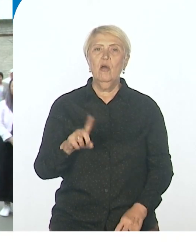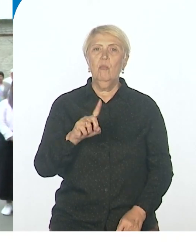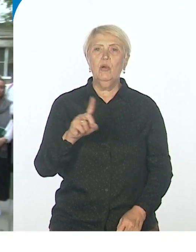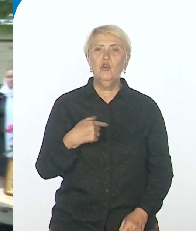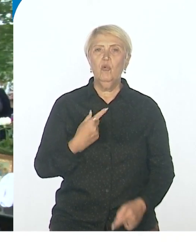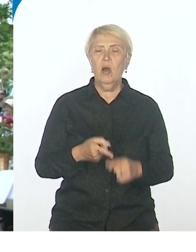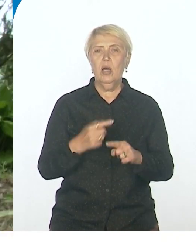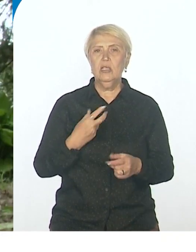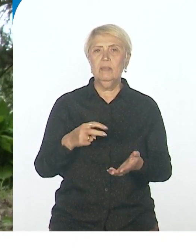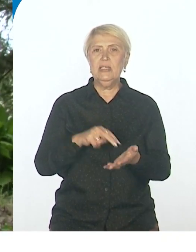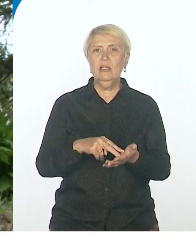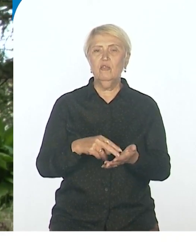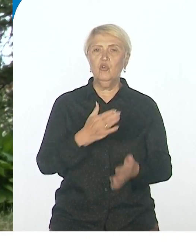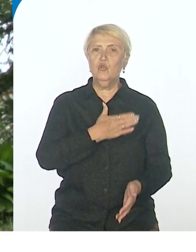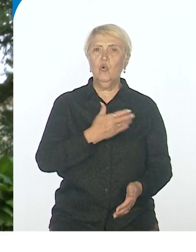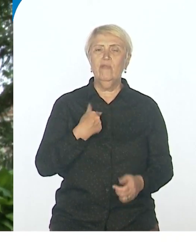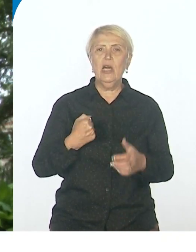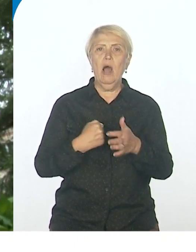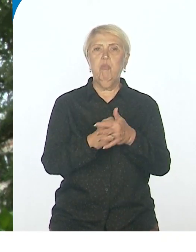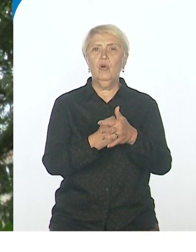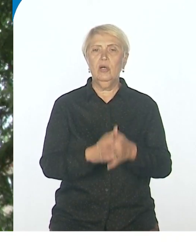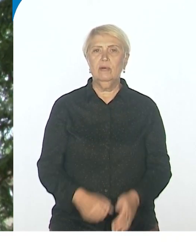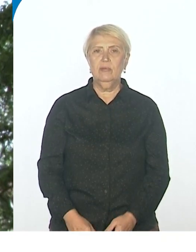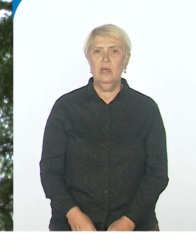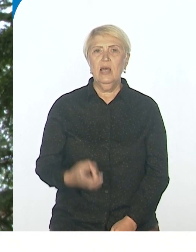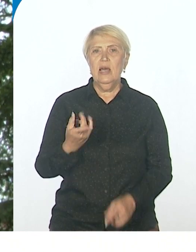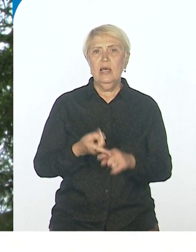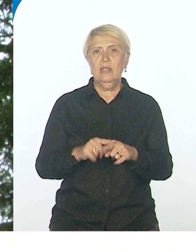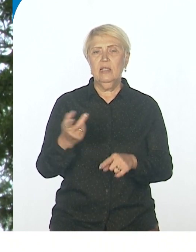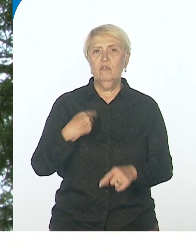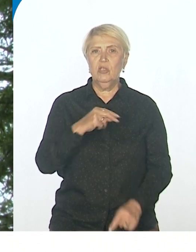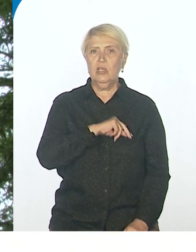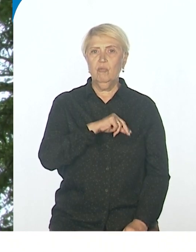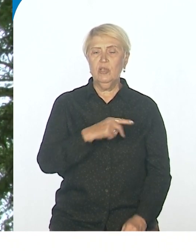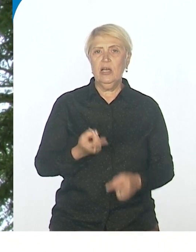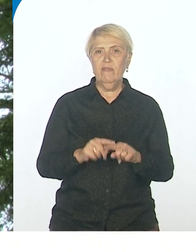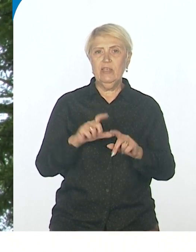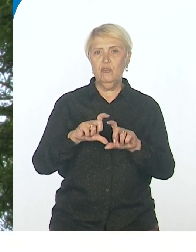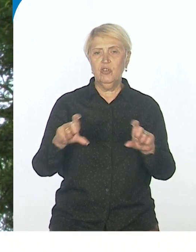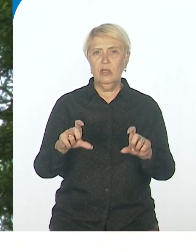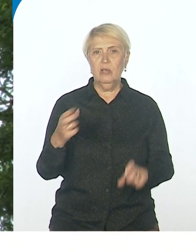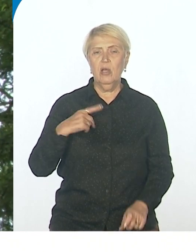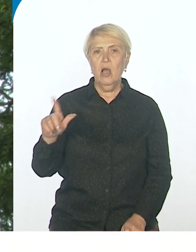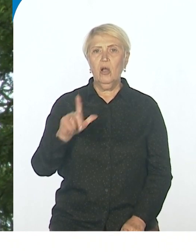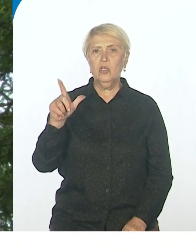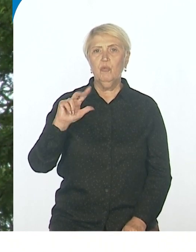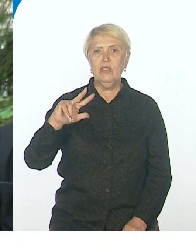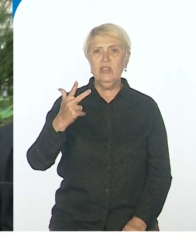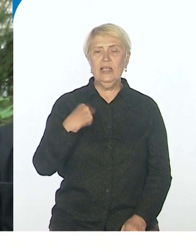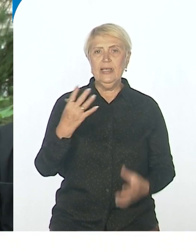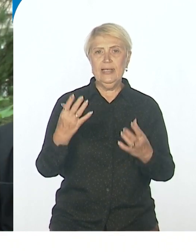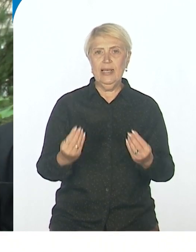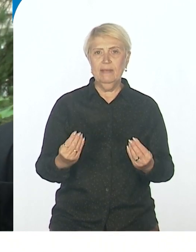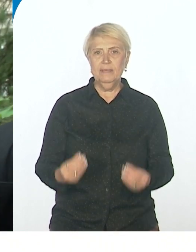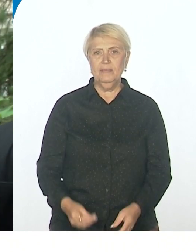стала духовной опорой не только для подопечных, но и для сотрудников учреждения? Господь в третий день пролил кровь